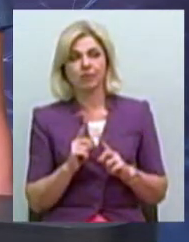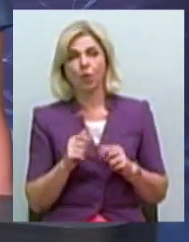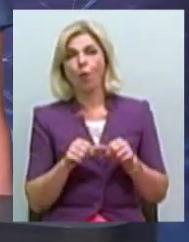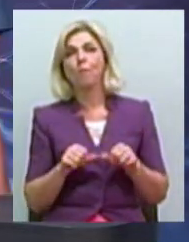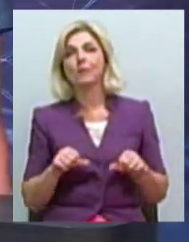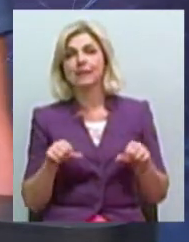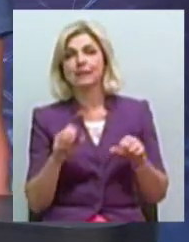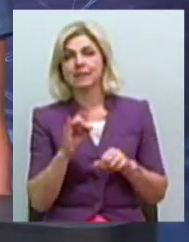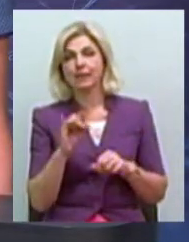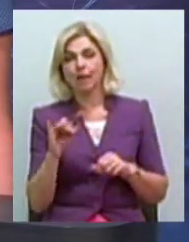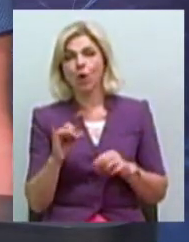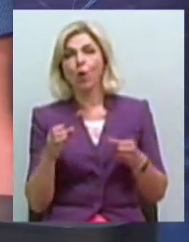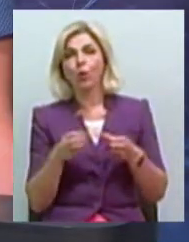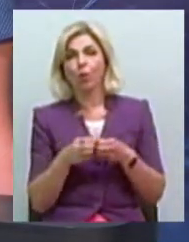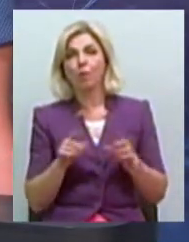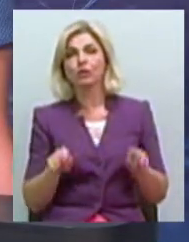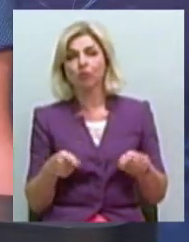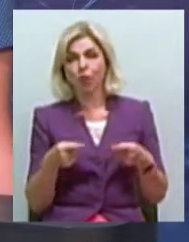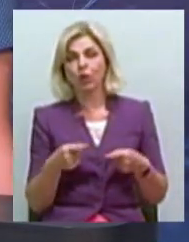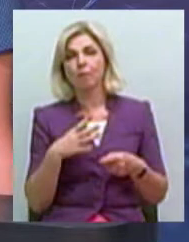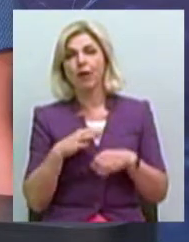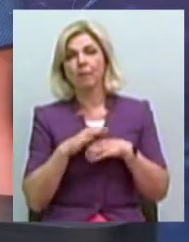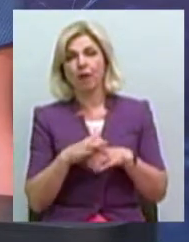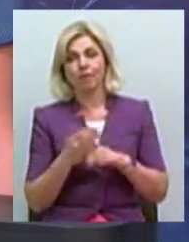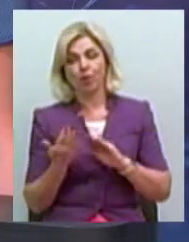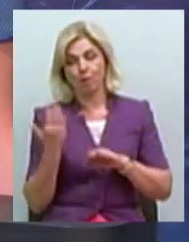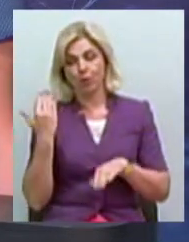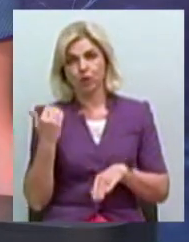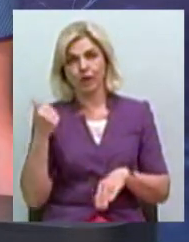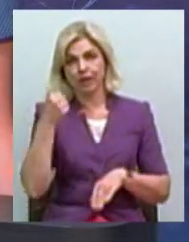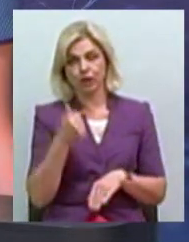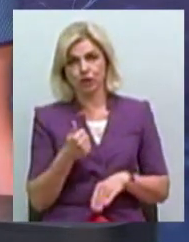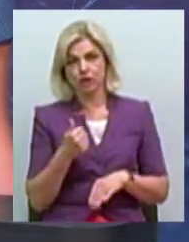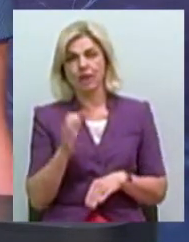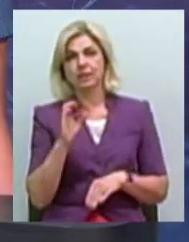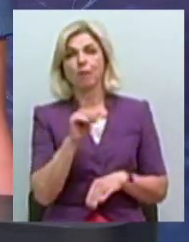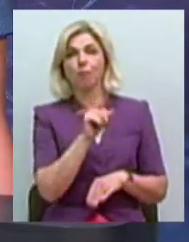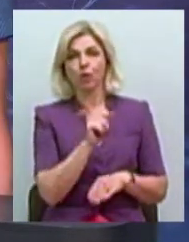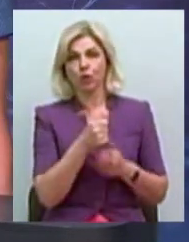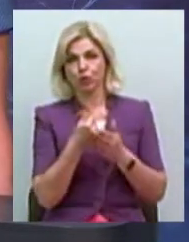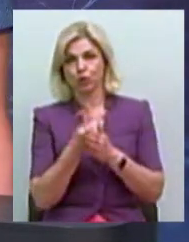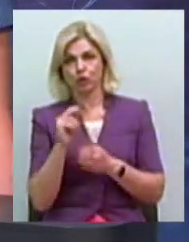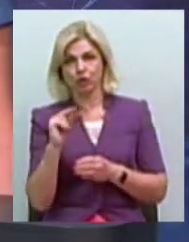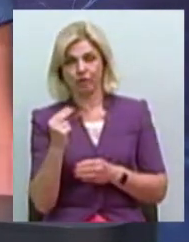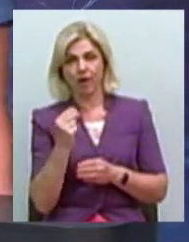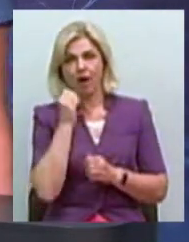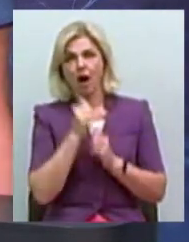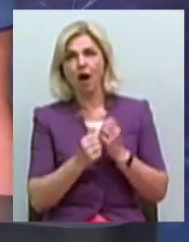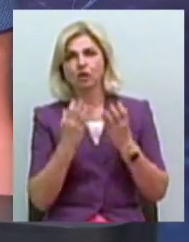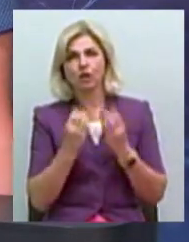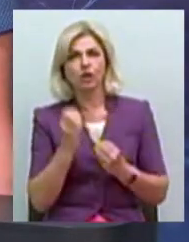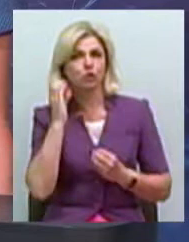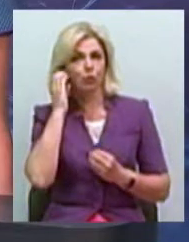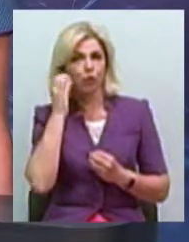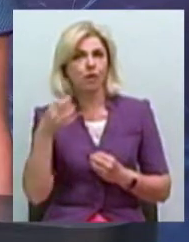комісії групи по створенню проводилося на прошлому тижні з понеділка по четвер. Щодня заслуховувалися